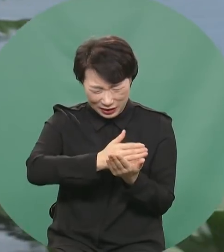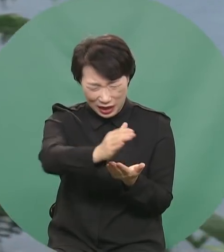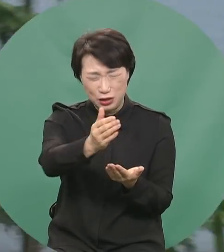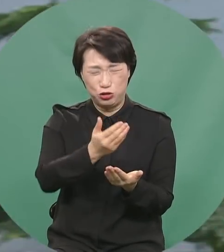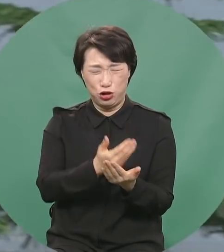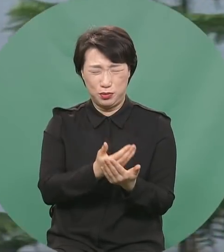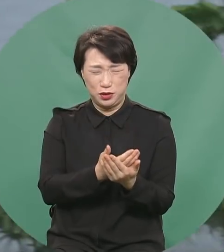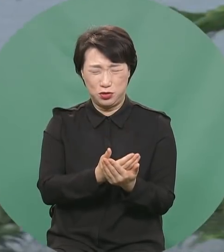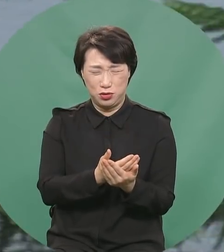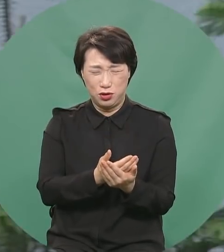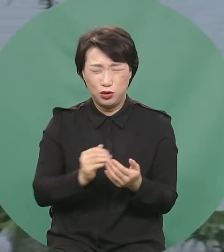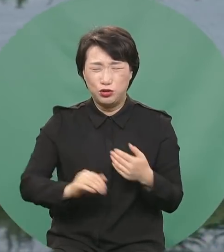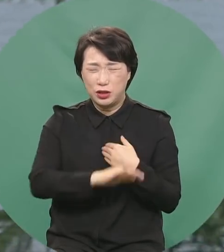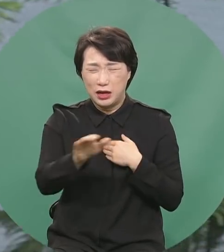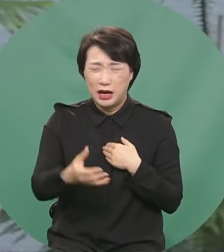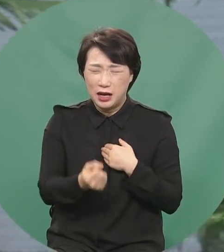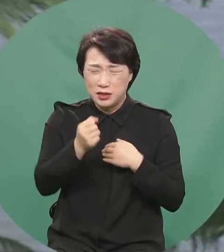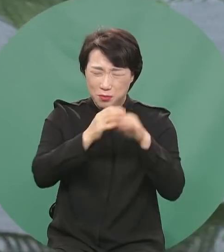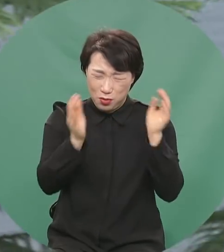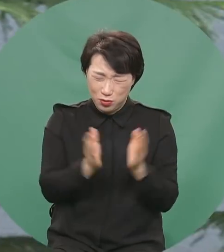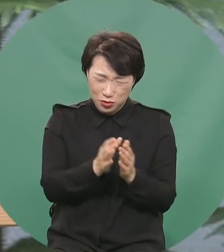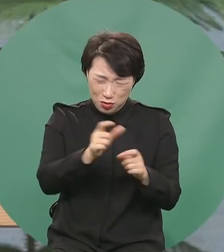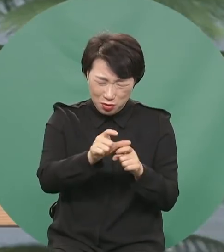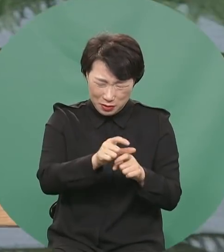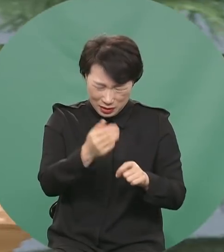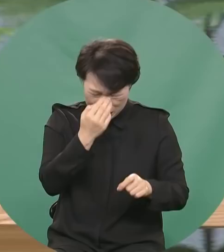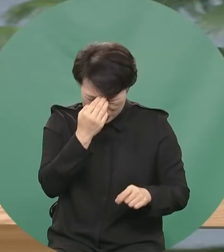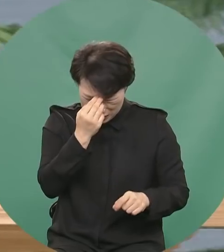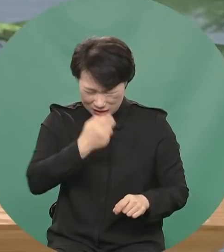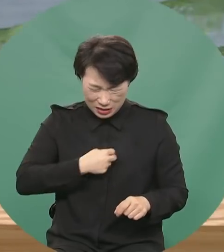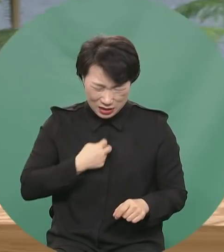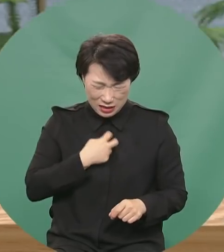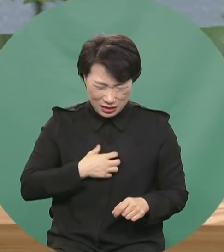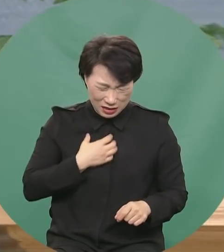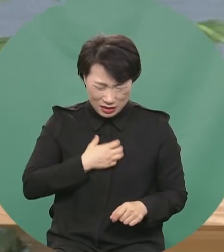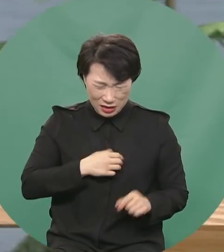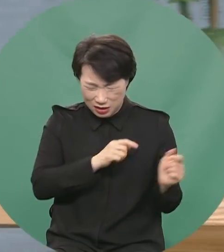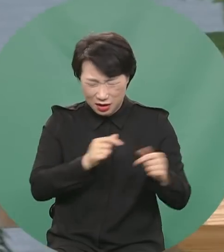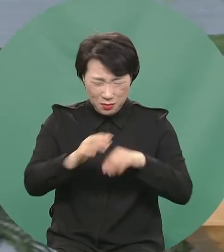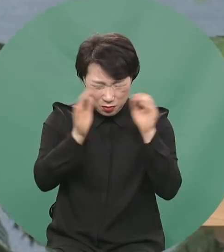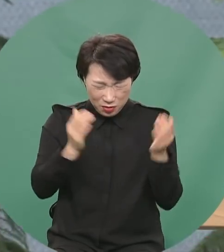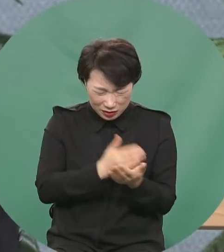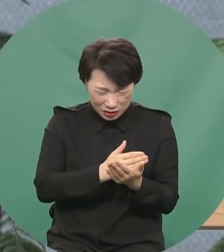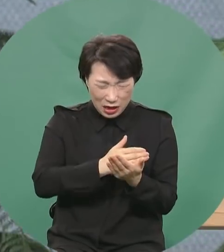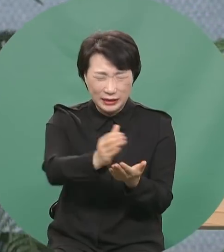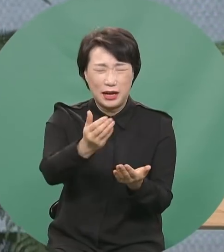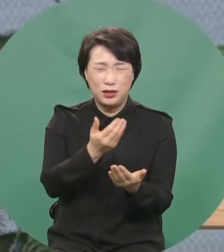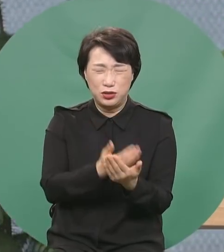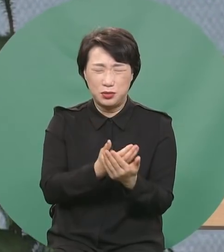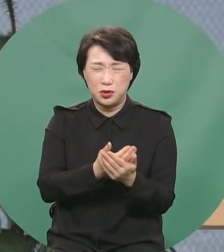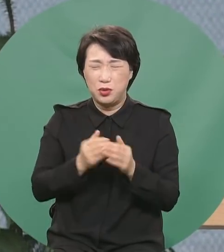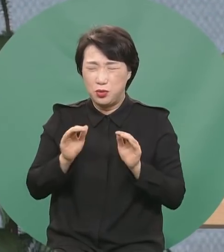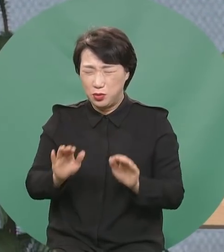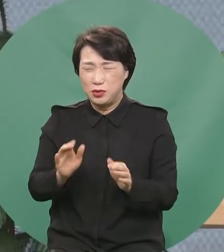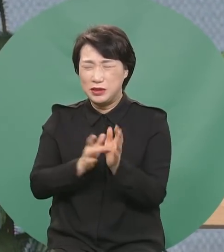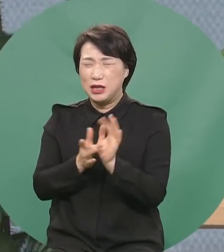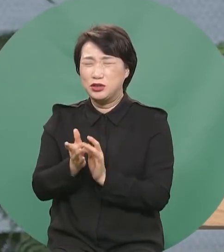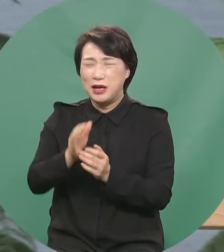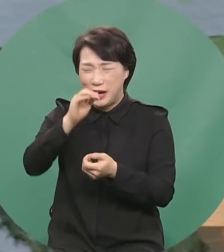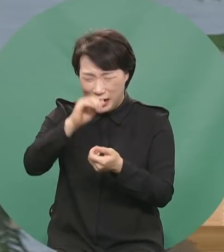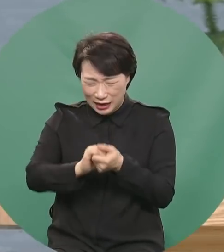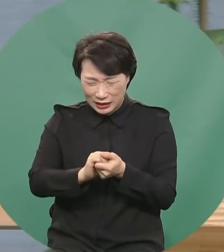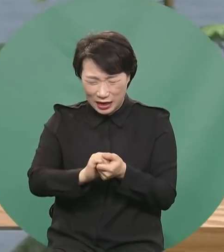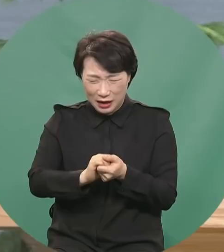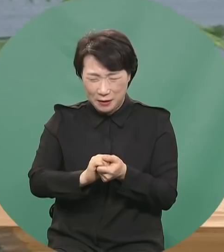도와주시옵시고 저들이 가진 모든 고민도, 고통도, 염려, 근심, 걱정도 떠나가게 도와주시옵시고 오늘 예수의